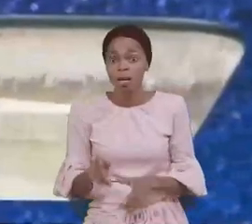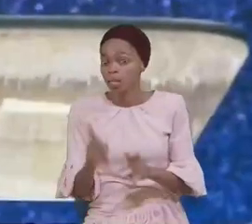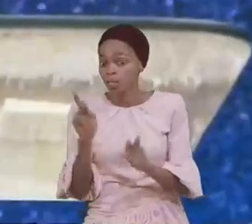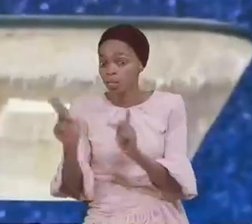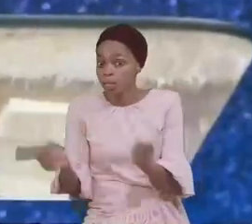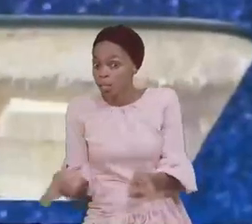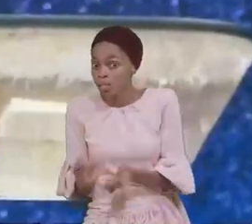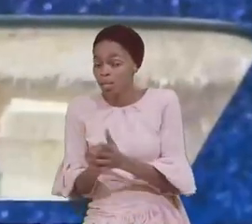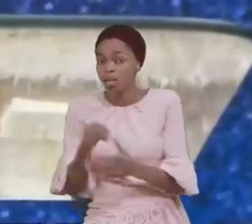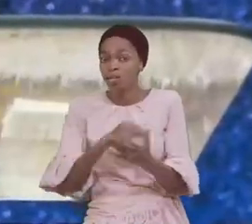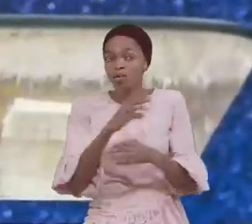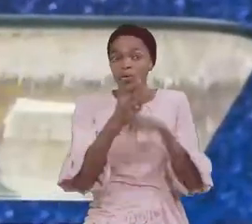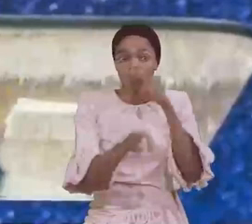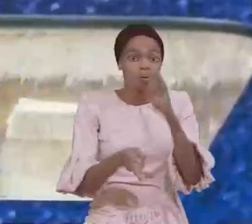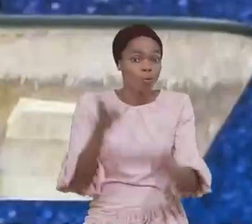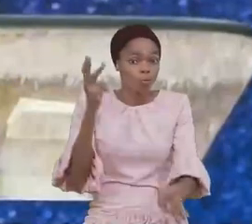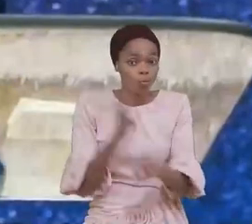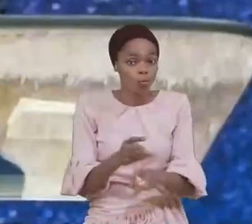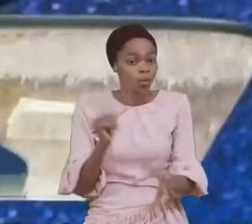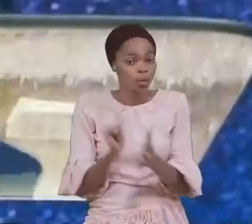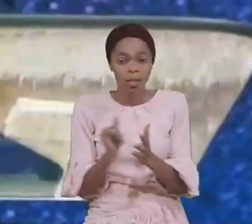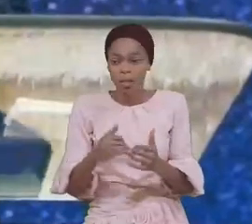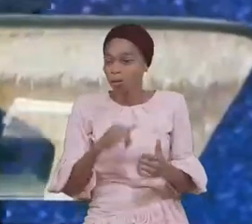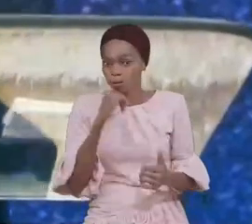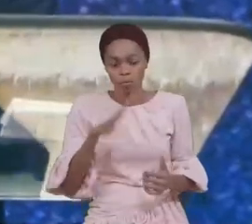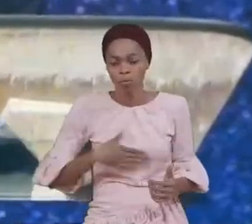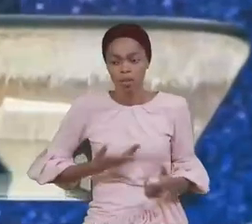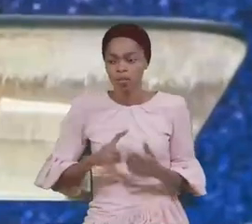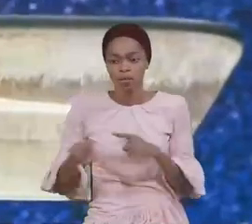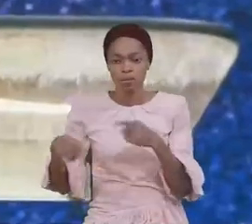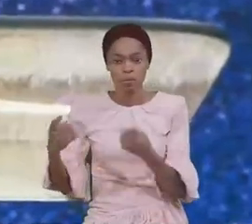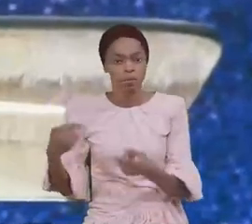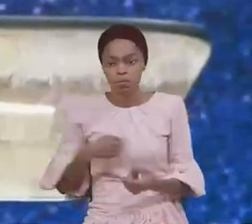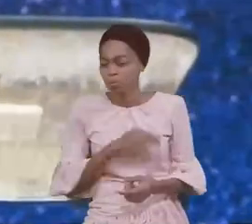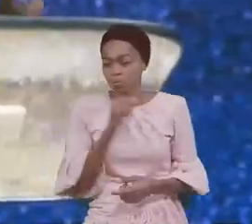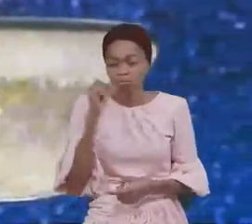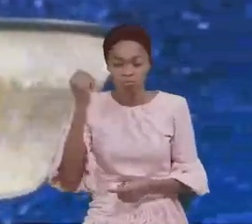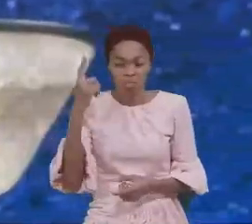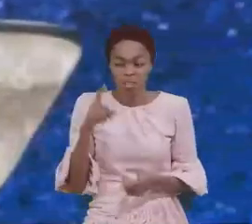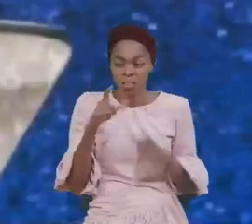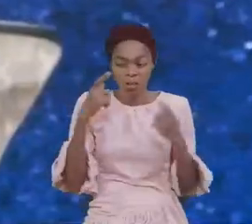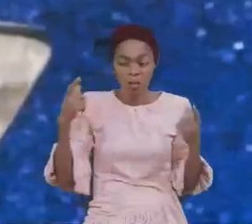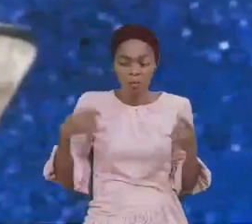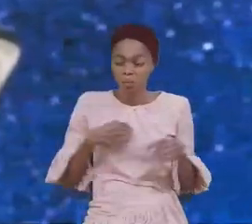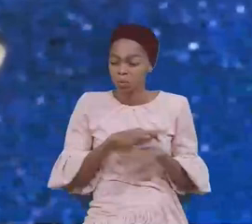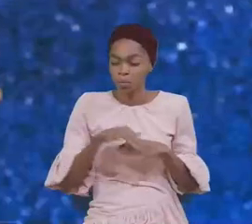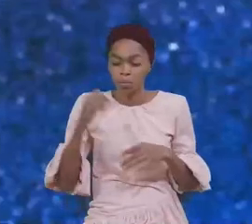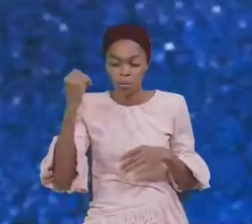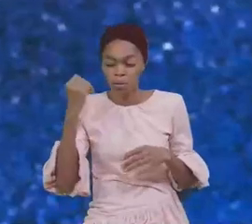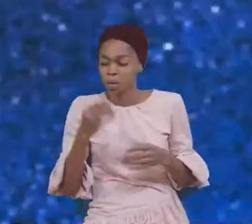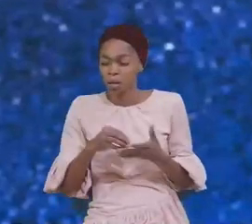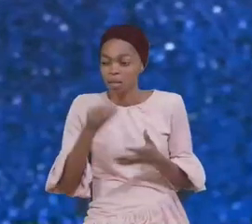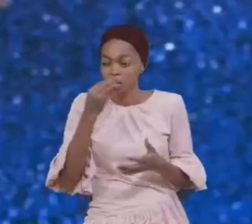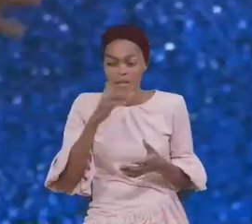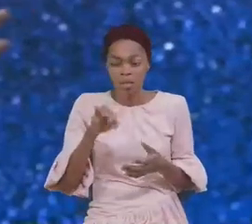la création, dans tout le globe, qu'on ne veut pas aller, on ne comprend pas leur langage, on ne mange pas leur